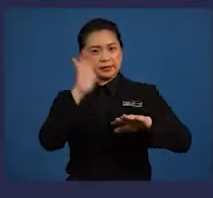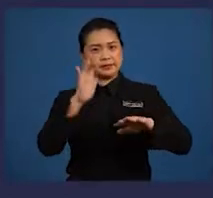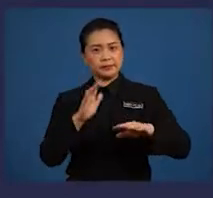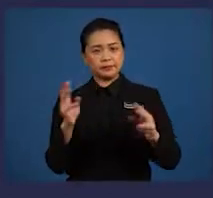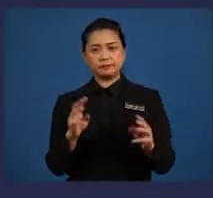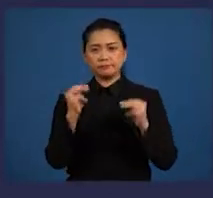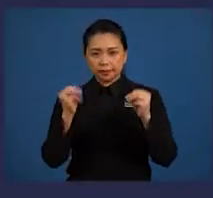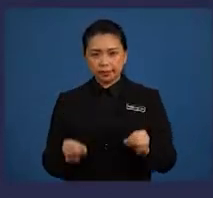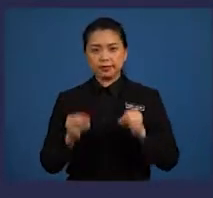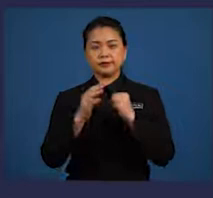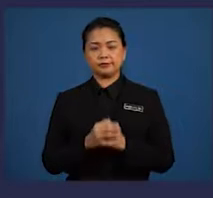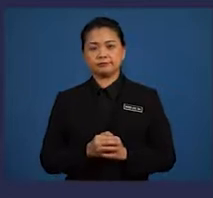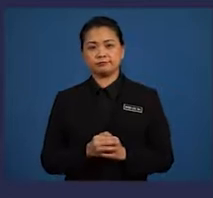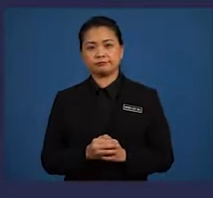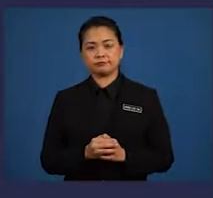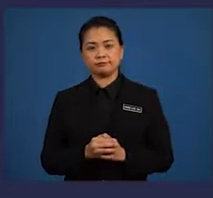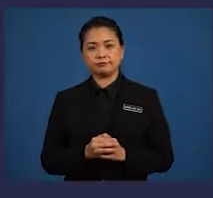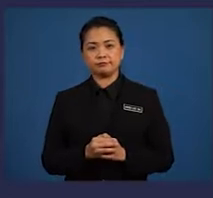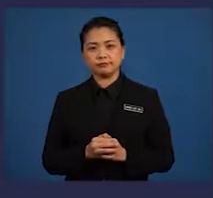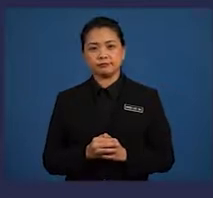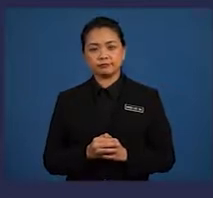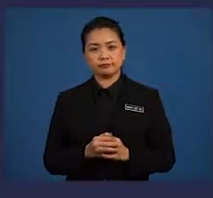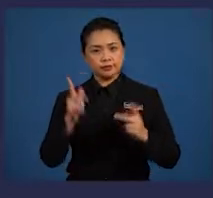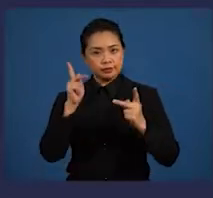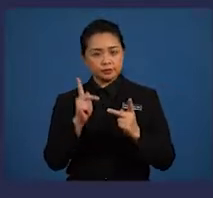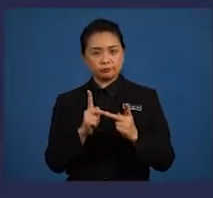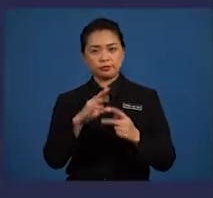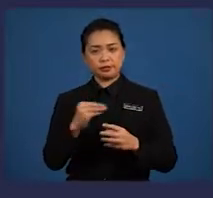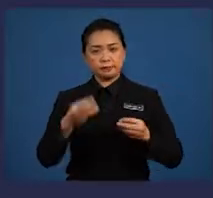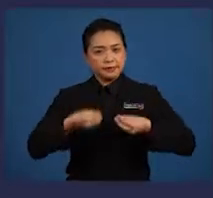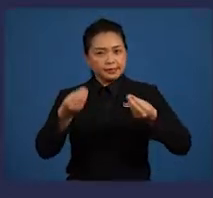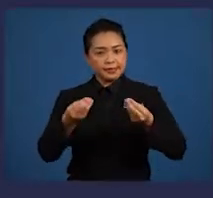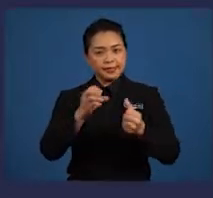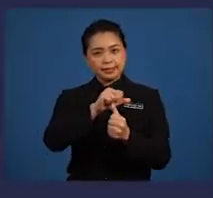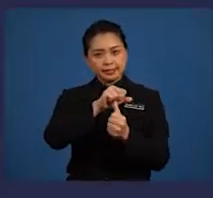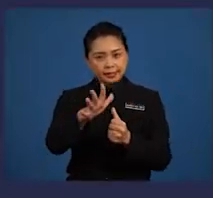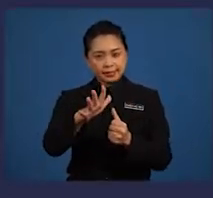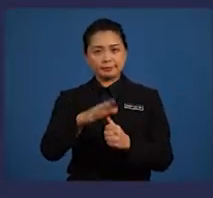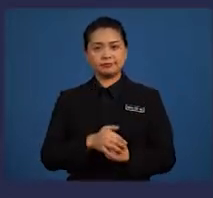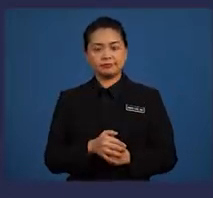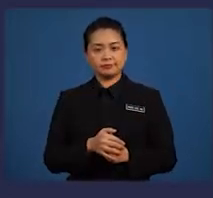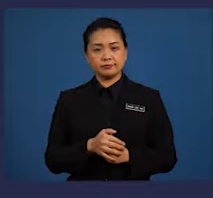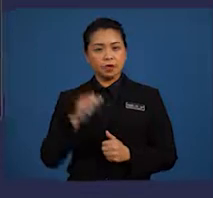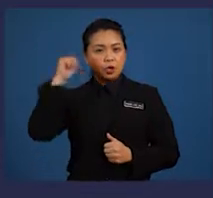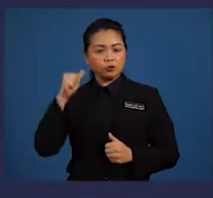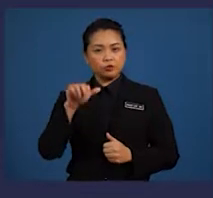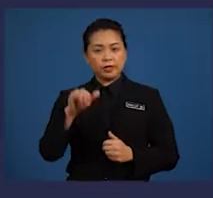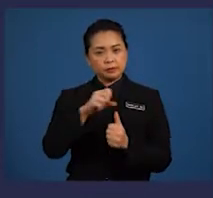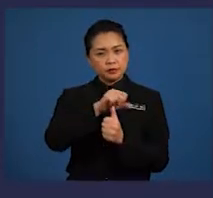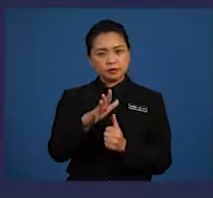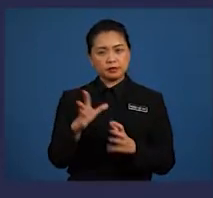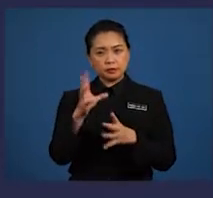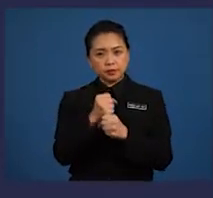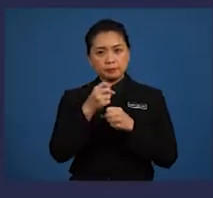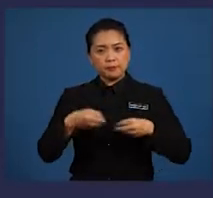di masyarakat sesuai dan memberi kesan penghayatan audio yang berkesan akan dapat